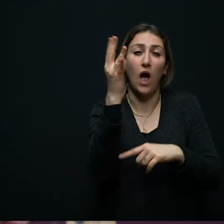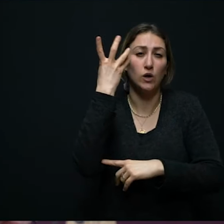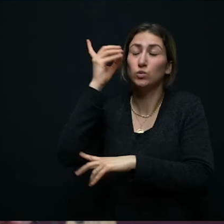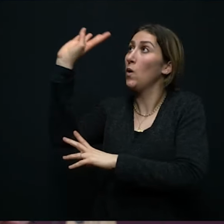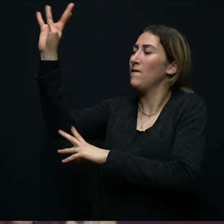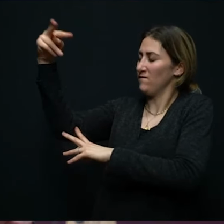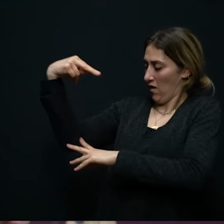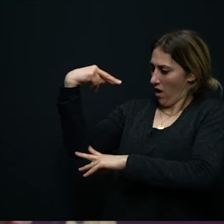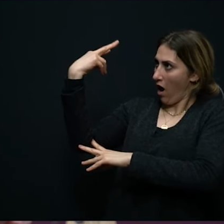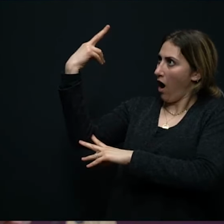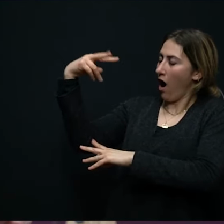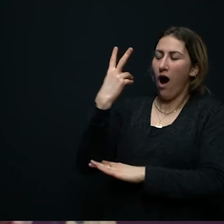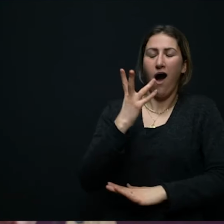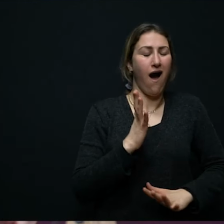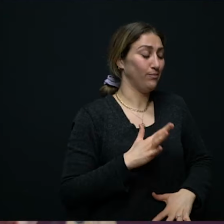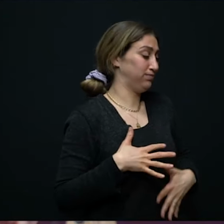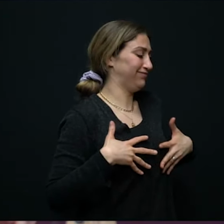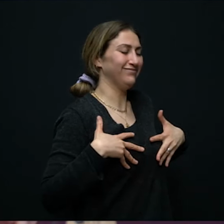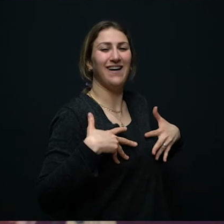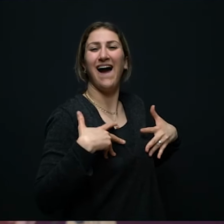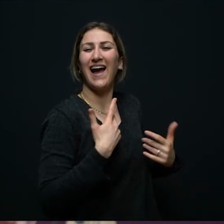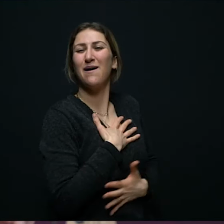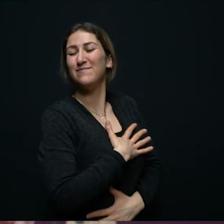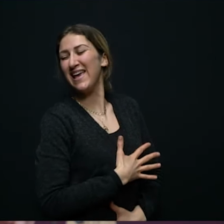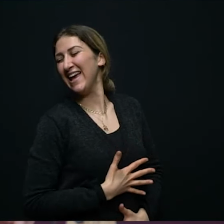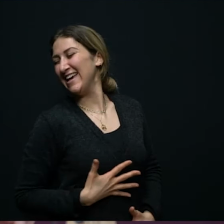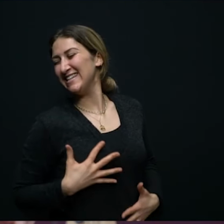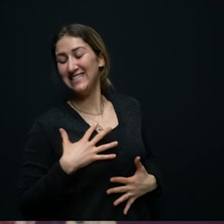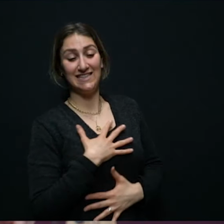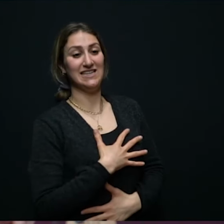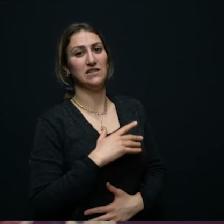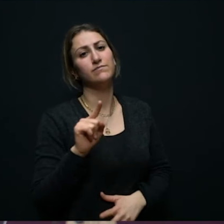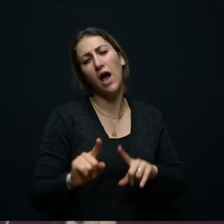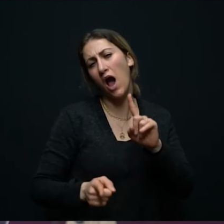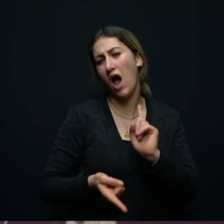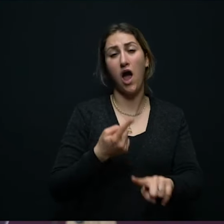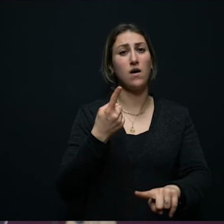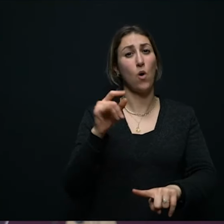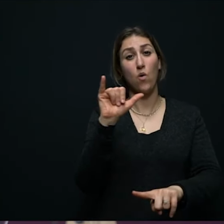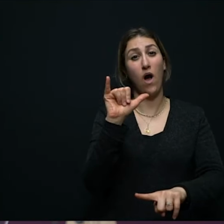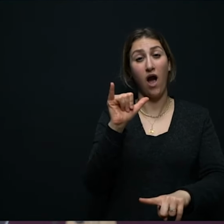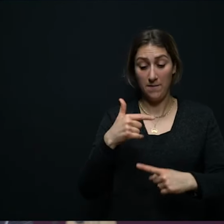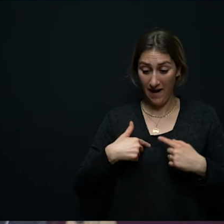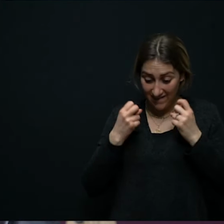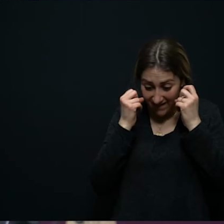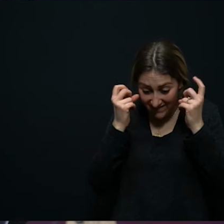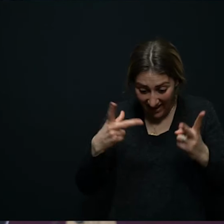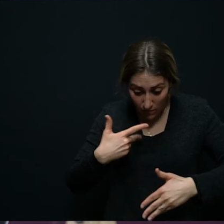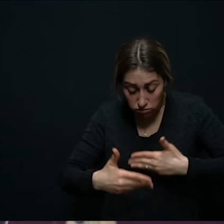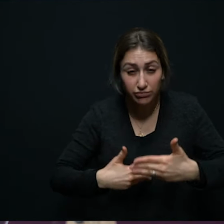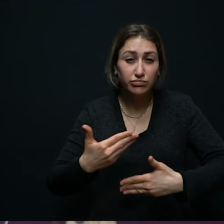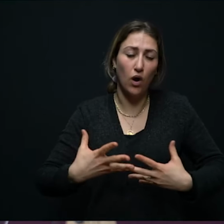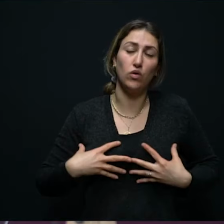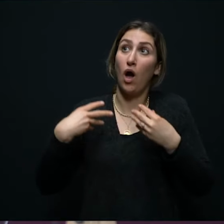à non pas attristé mais à réjouir le saint-esprit ça devait être devrait être notre objectif et c'était pas seulement dans l'ancien testament